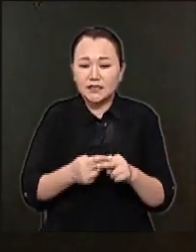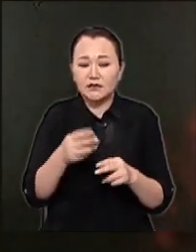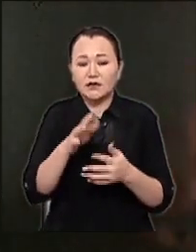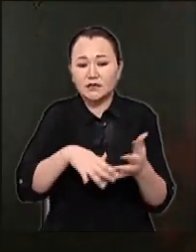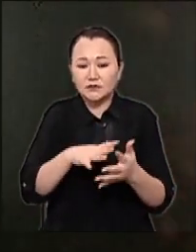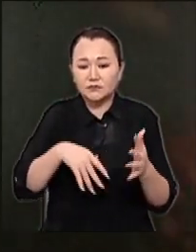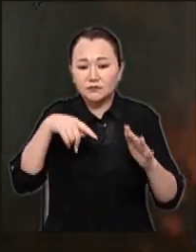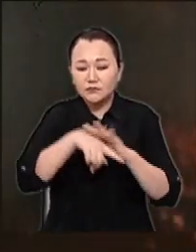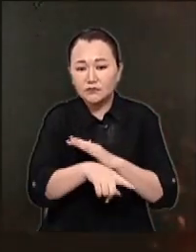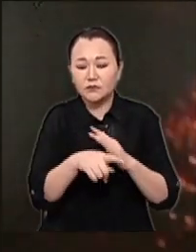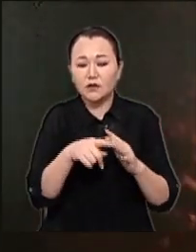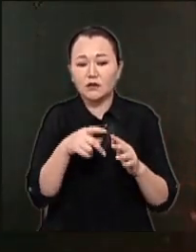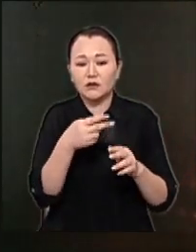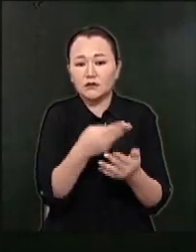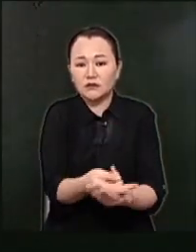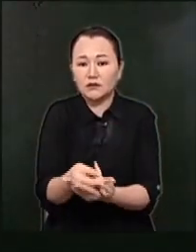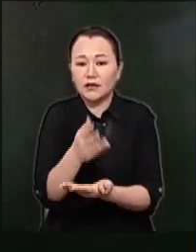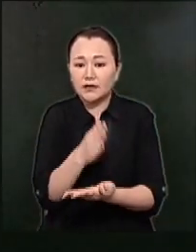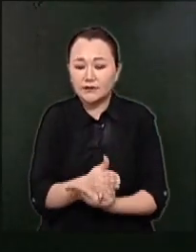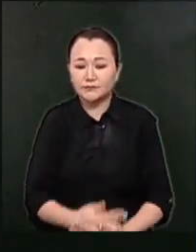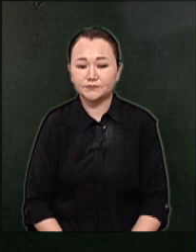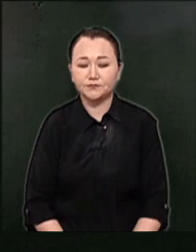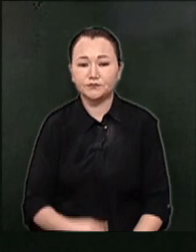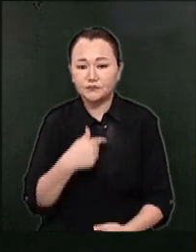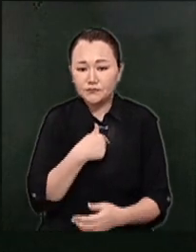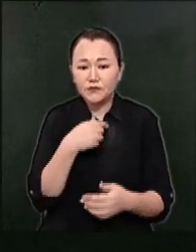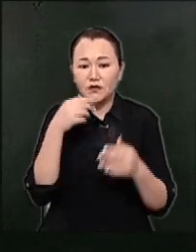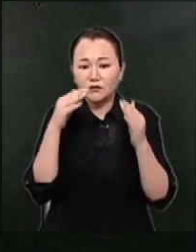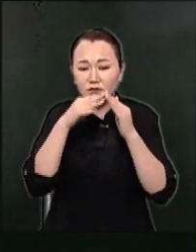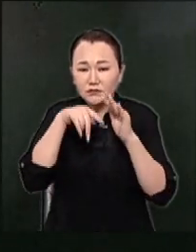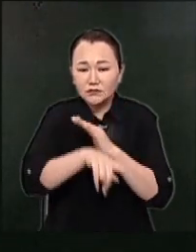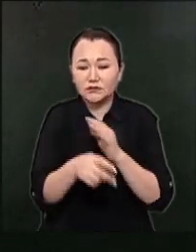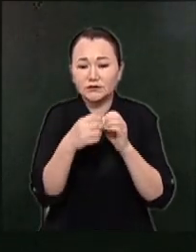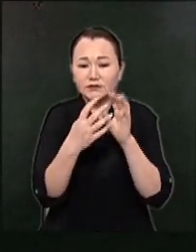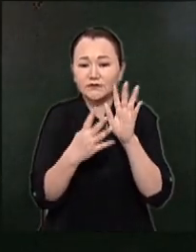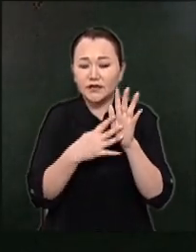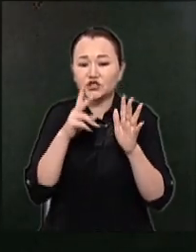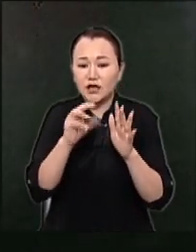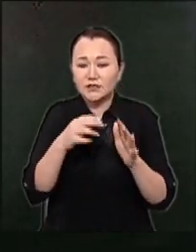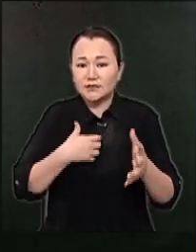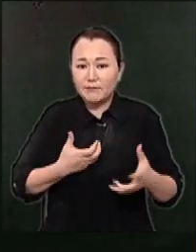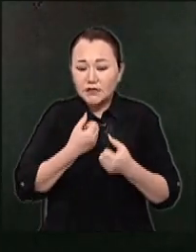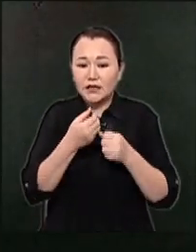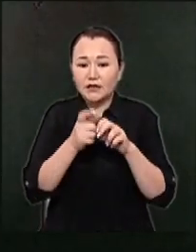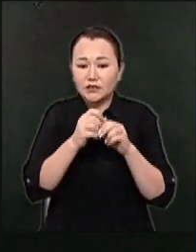де қирандылардың астында жатыр екен. Мен қирандылар астынан 19 сағаттан кейін шықтым. Осы 19 сағат ішінде үш